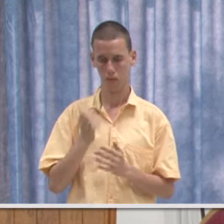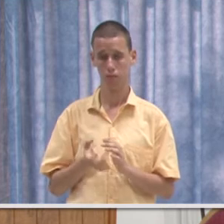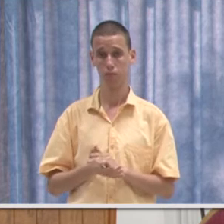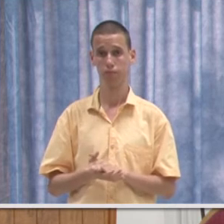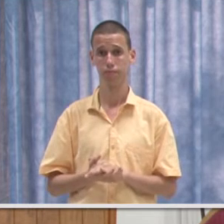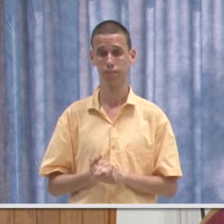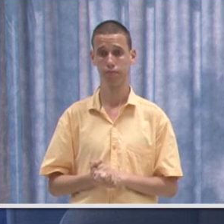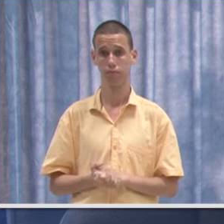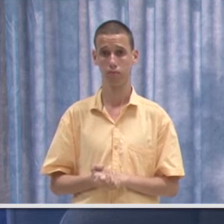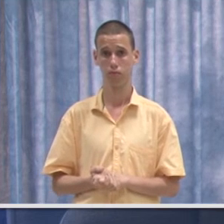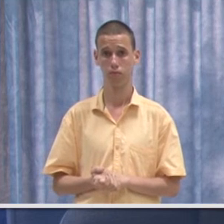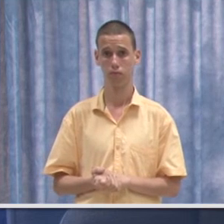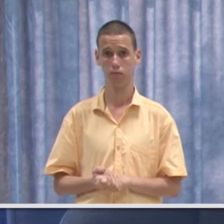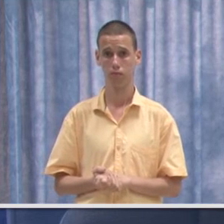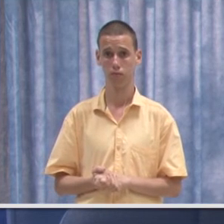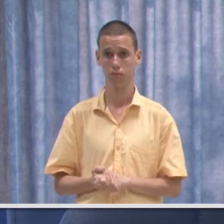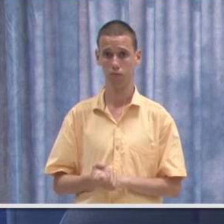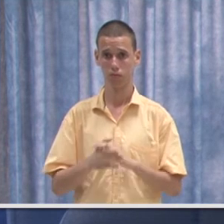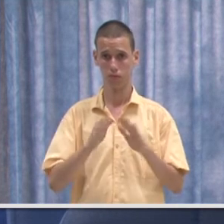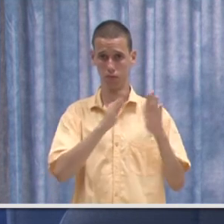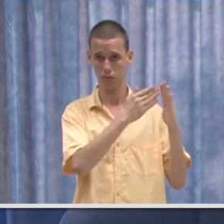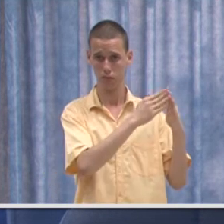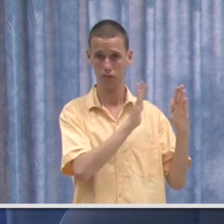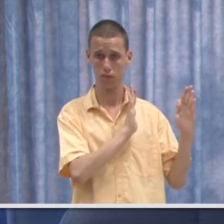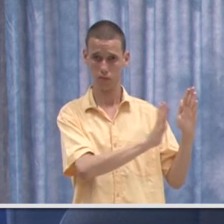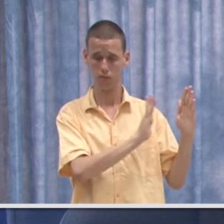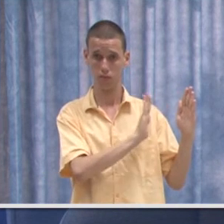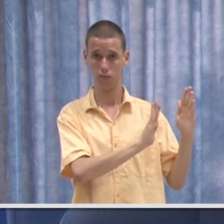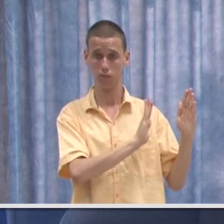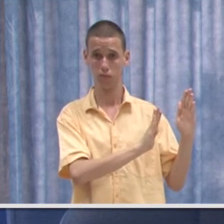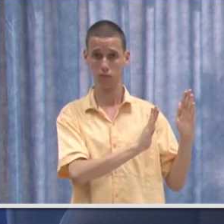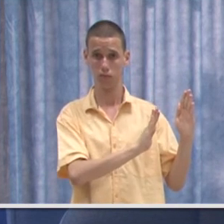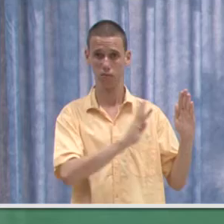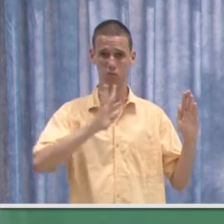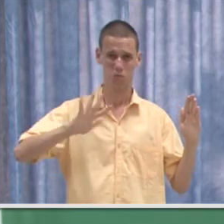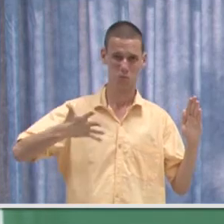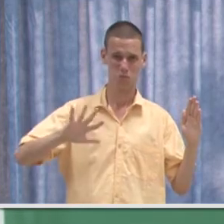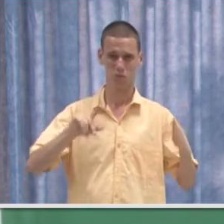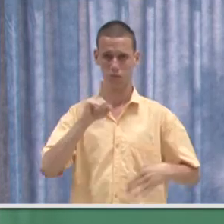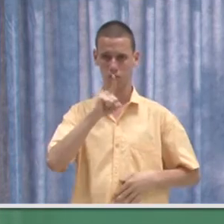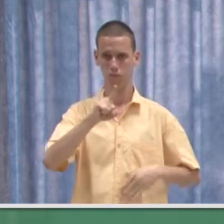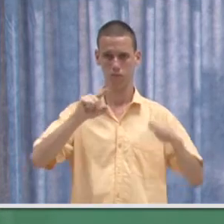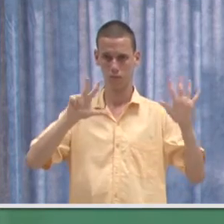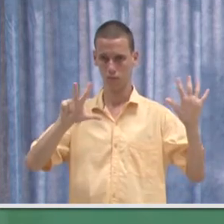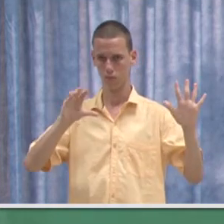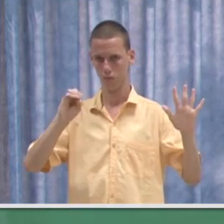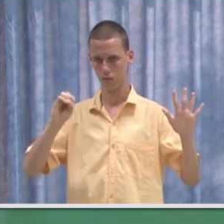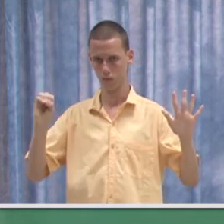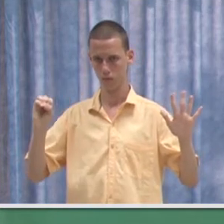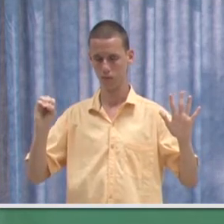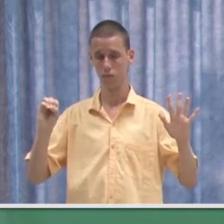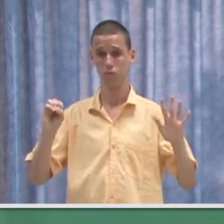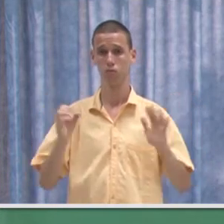Pour quarantaine, il tombe à peu près oui. Avec nos rates comme là, il tombe à peu près 1800 ou plus par jour. C'est-à-dire que les